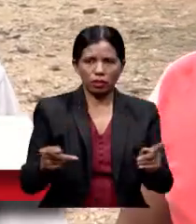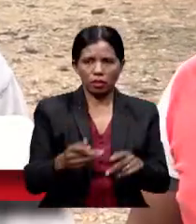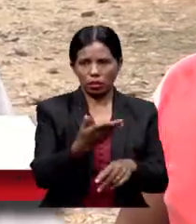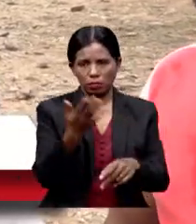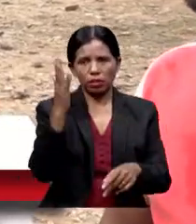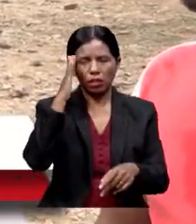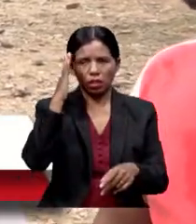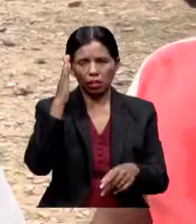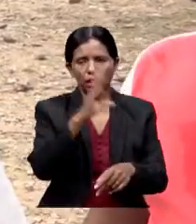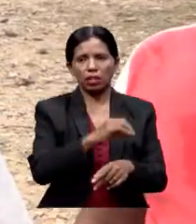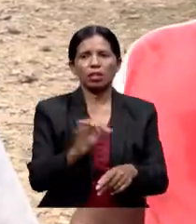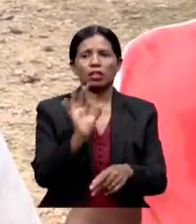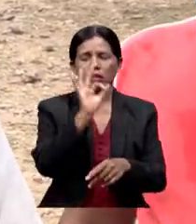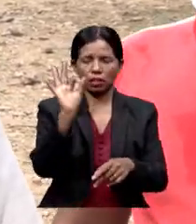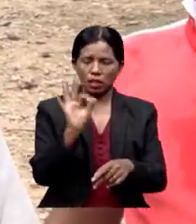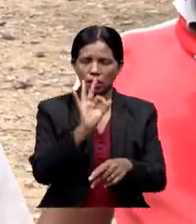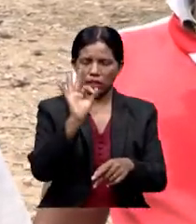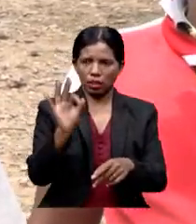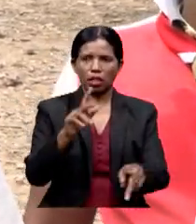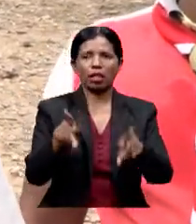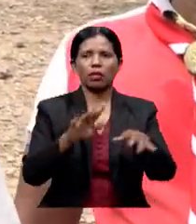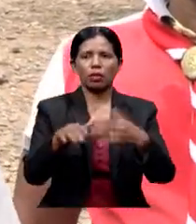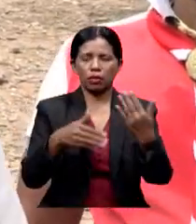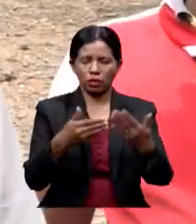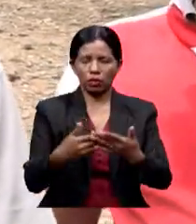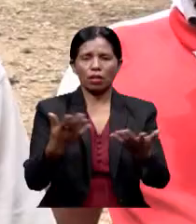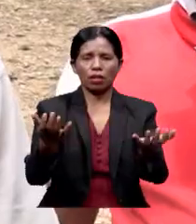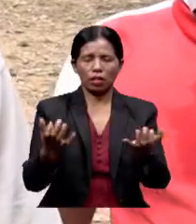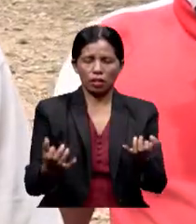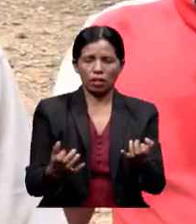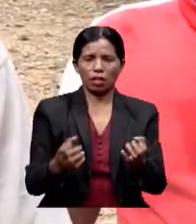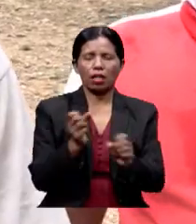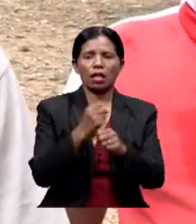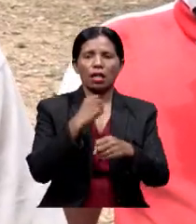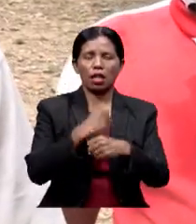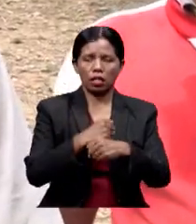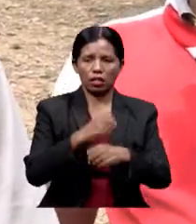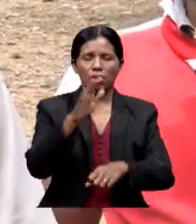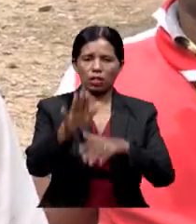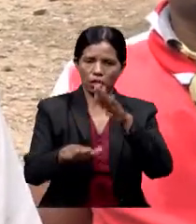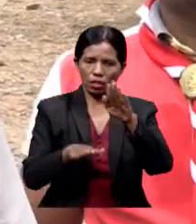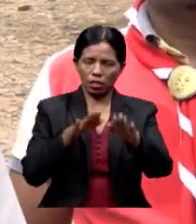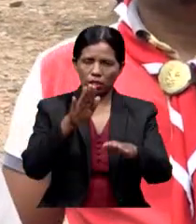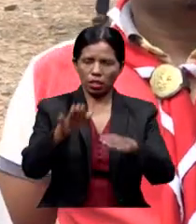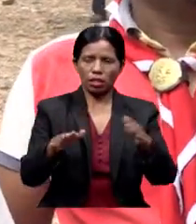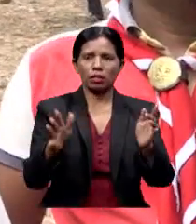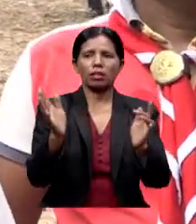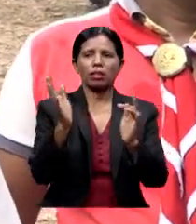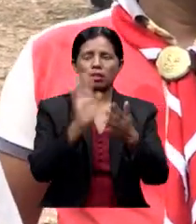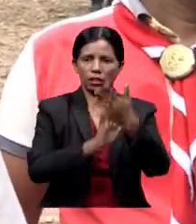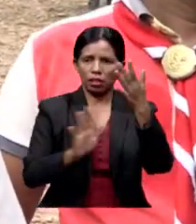cirhatene kata ora sesta fera santa kwaze mo hutu hutu mai halo via sacra hene komemora Jesus ni